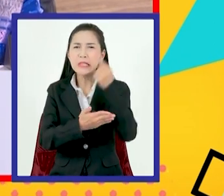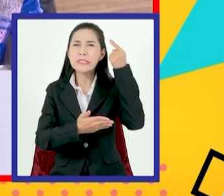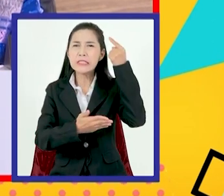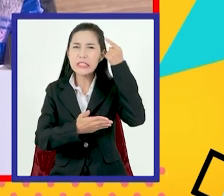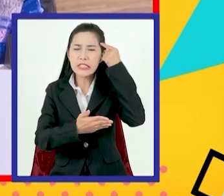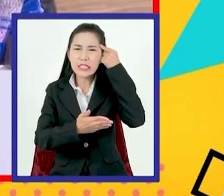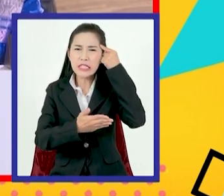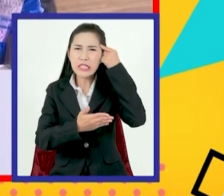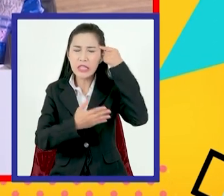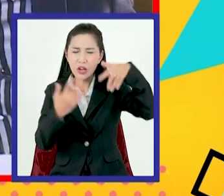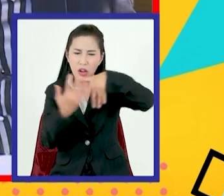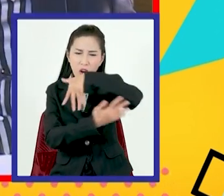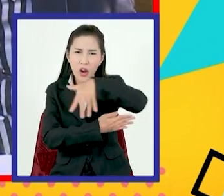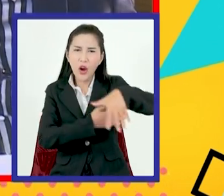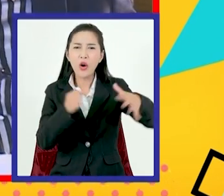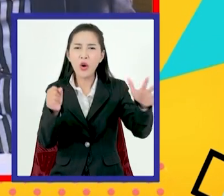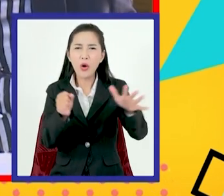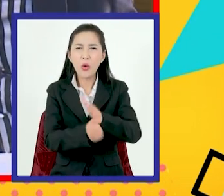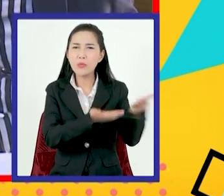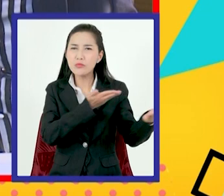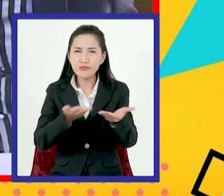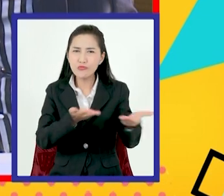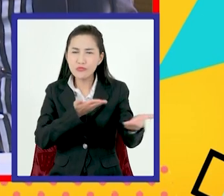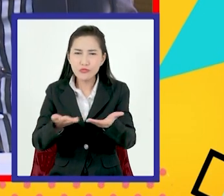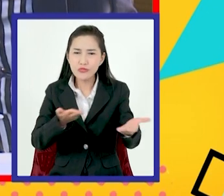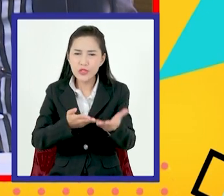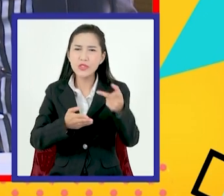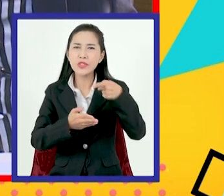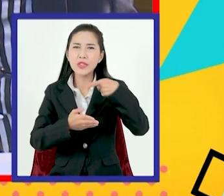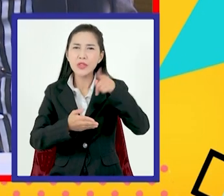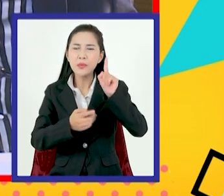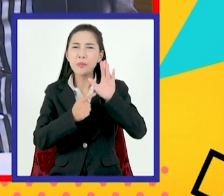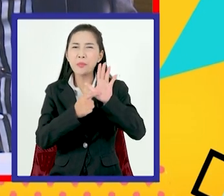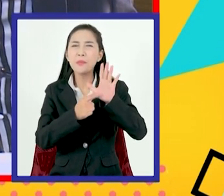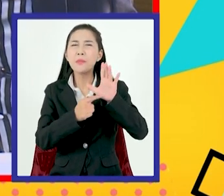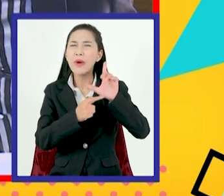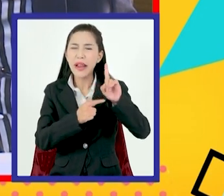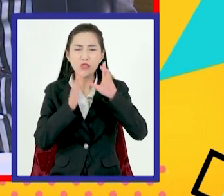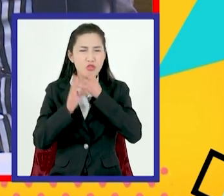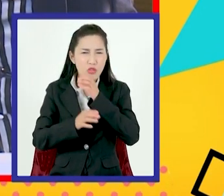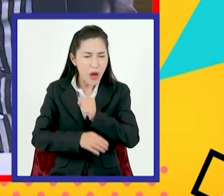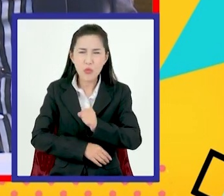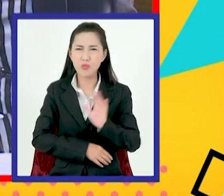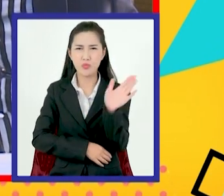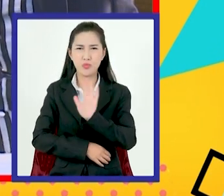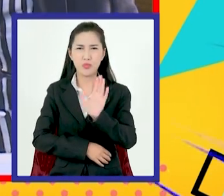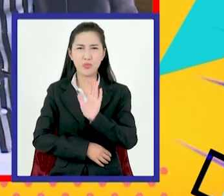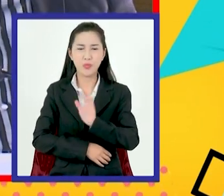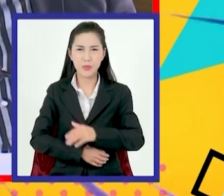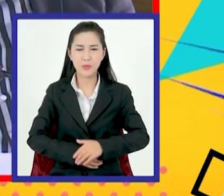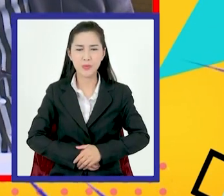จบวงจรไปเชิญปลัดเอามาหมุนวงล้อปลัดเก่าๆเนี่ยก็ไม่เอาท่านควรจะเอาปลัดขิกม